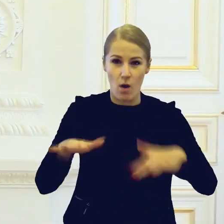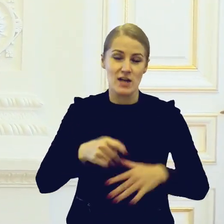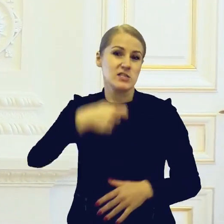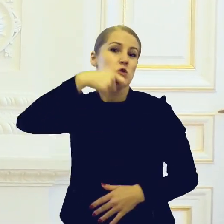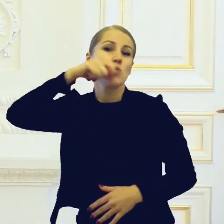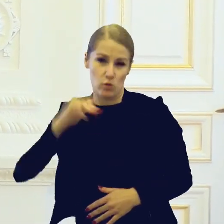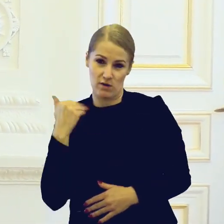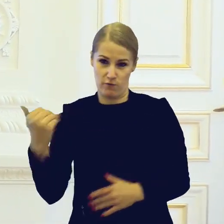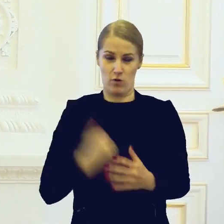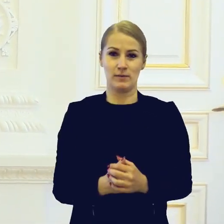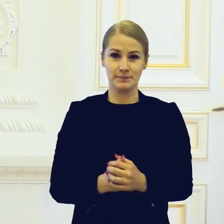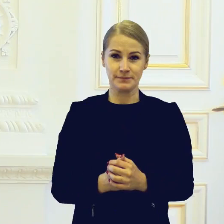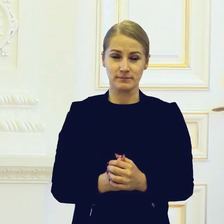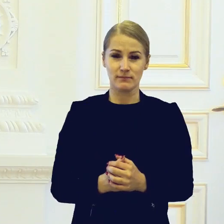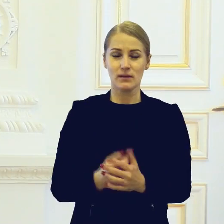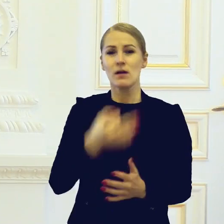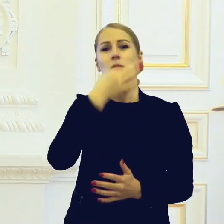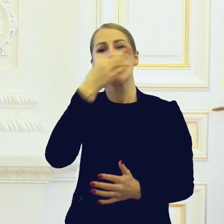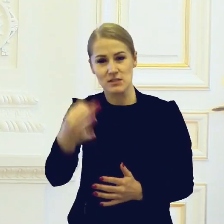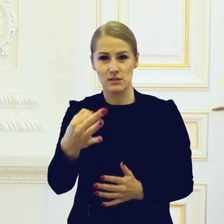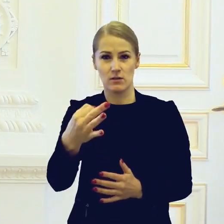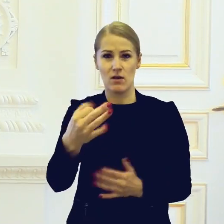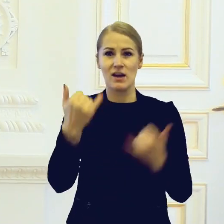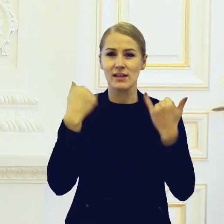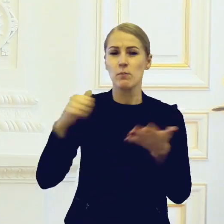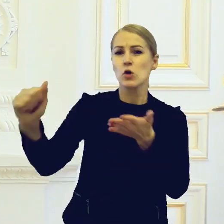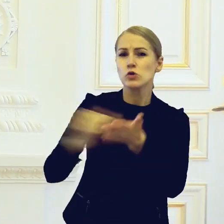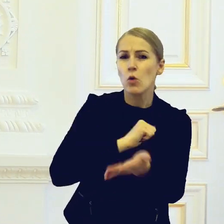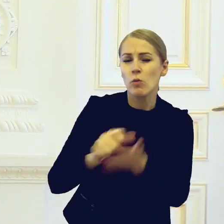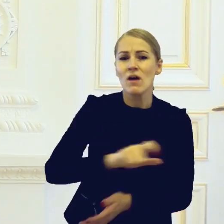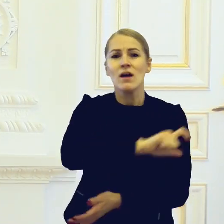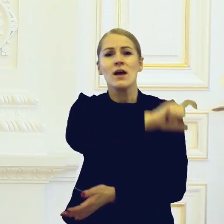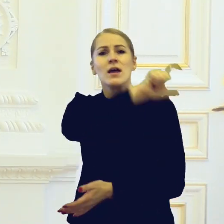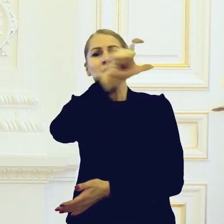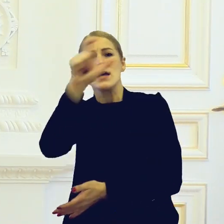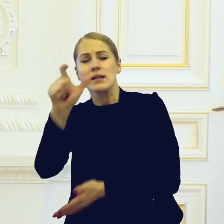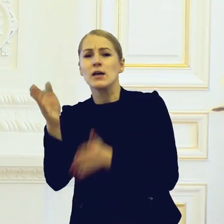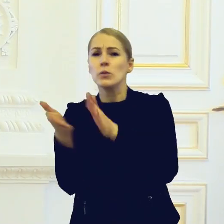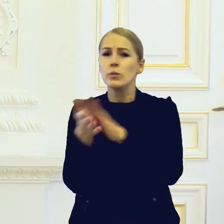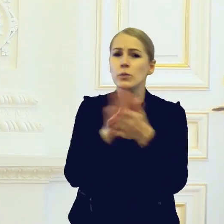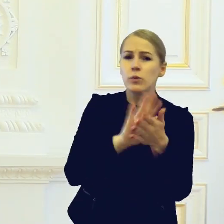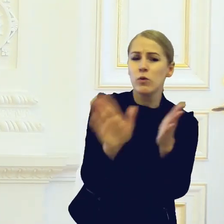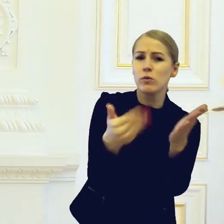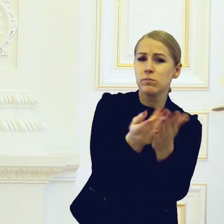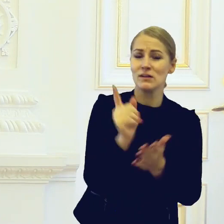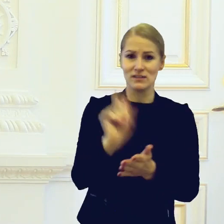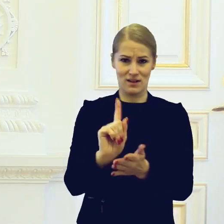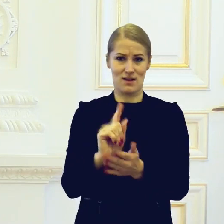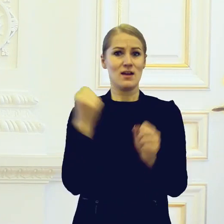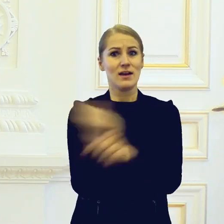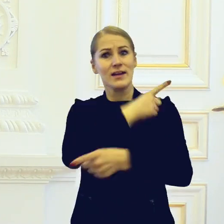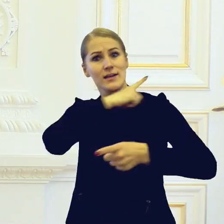algoritmą. Pabrėžiau, kad negalime tapti biurokratinių procedūrų įkaitais ir privalome suteikti Ukrainai